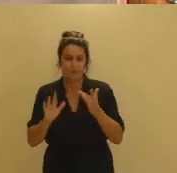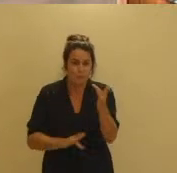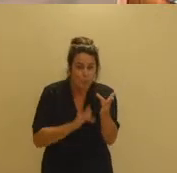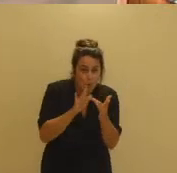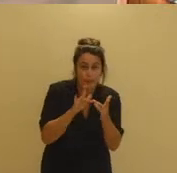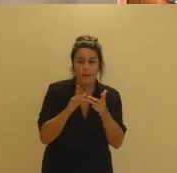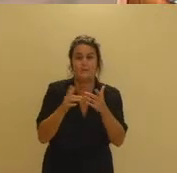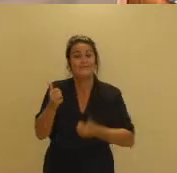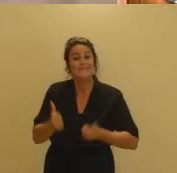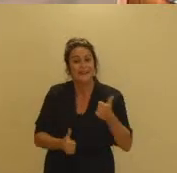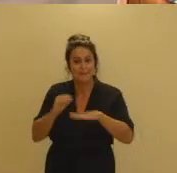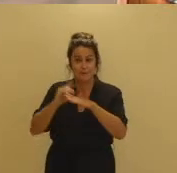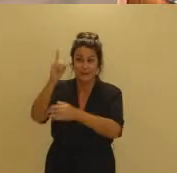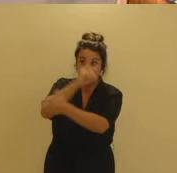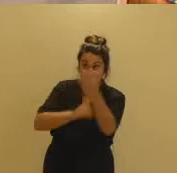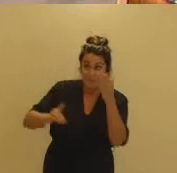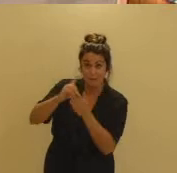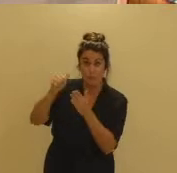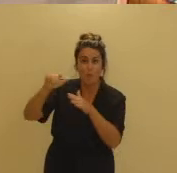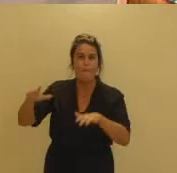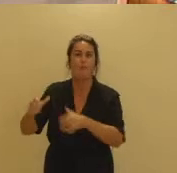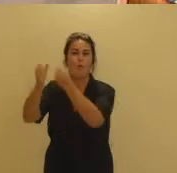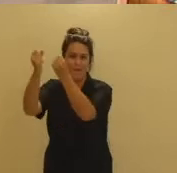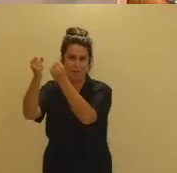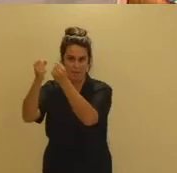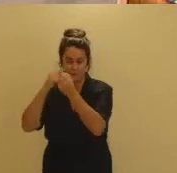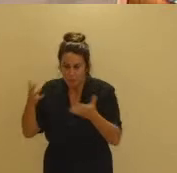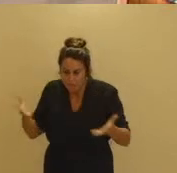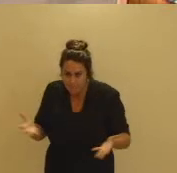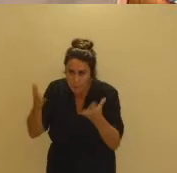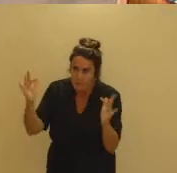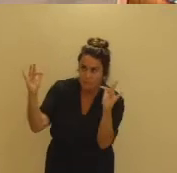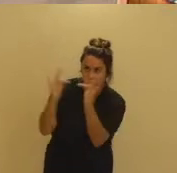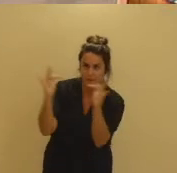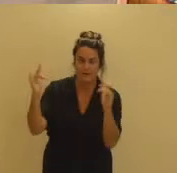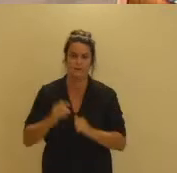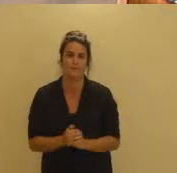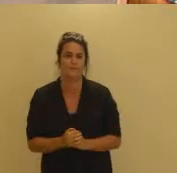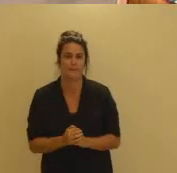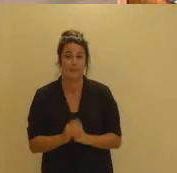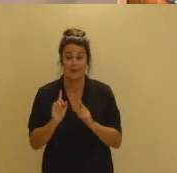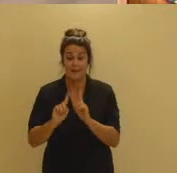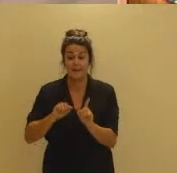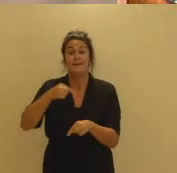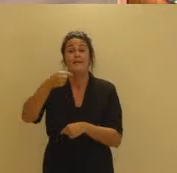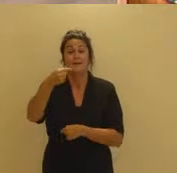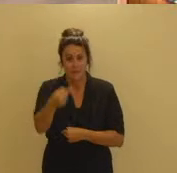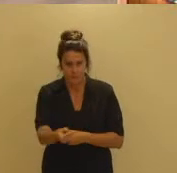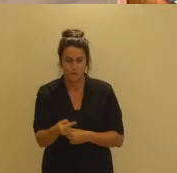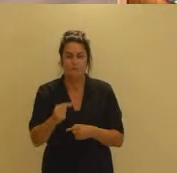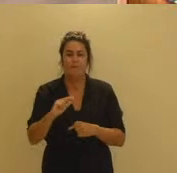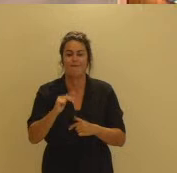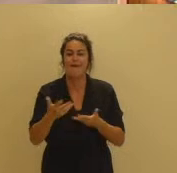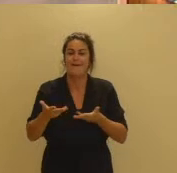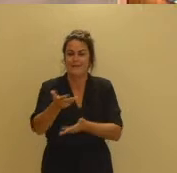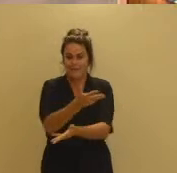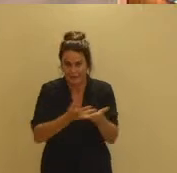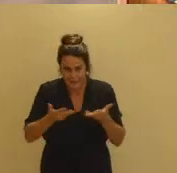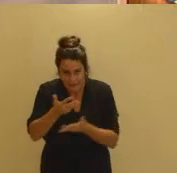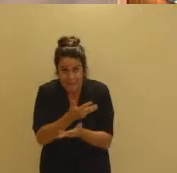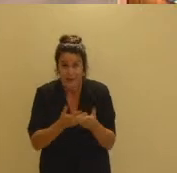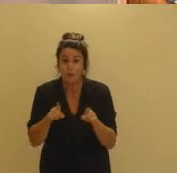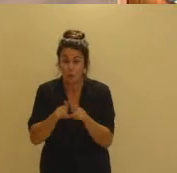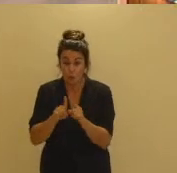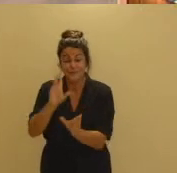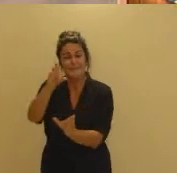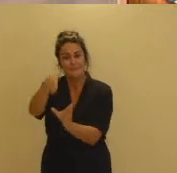Conseil départemental qui sont compétents en la matière. Elle fera l'objet d'une prochaine délibération du Conseil d'administration du